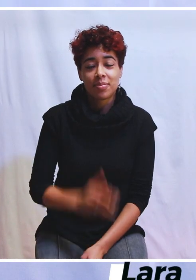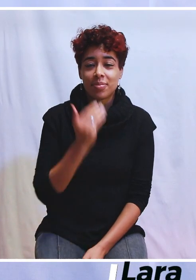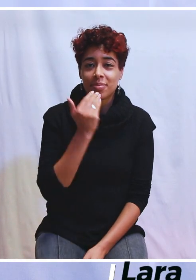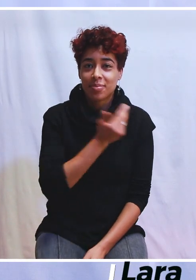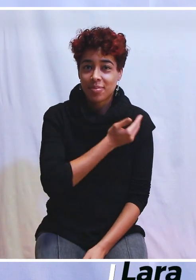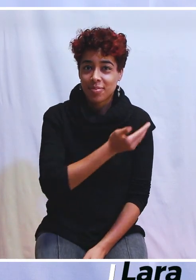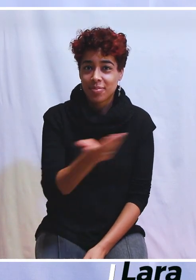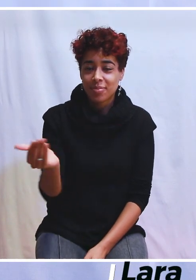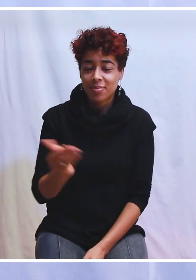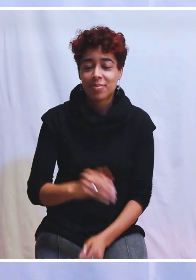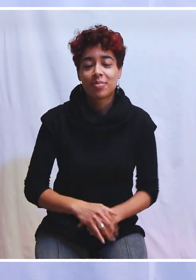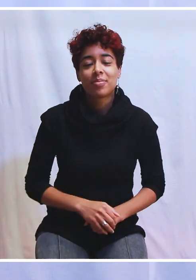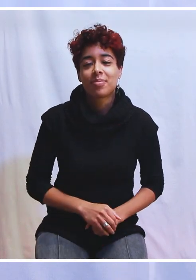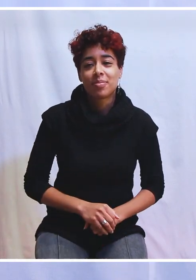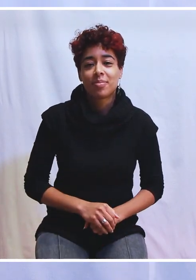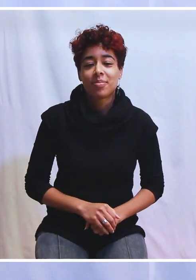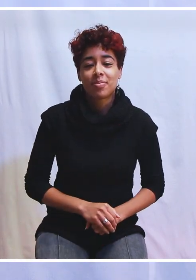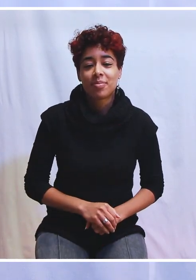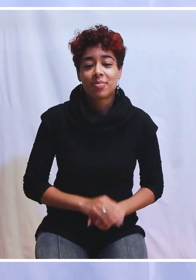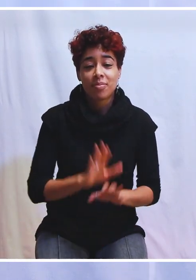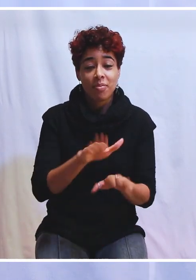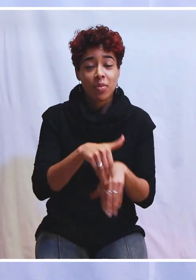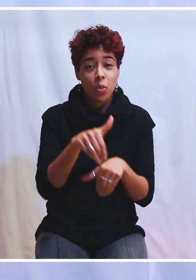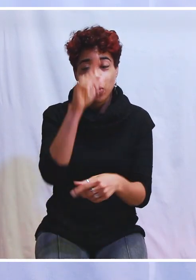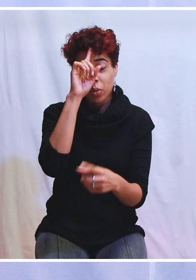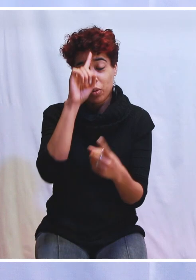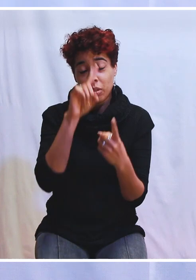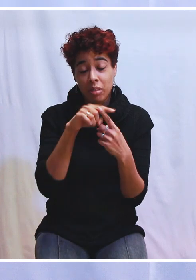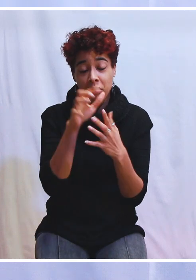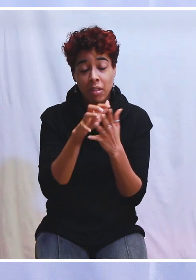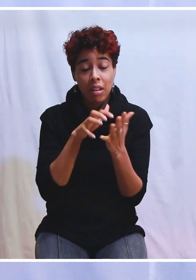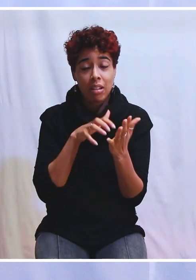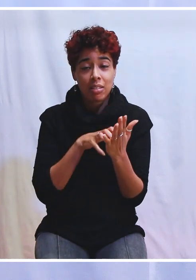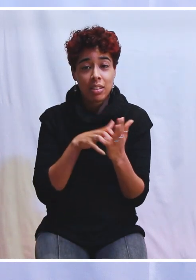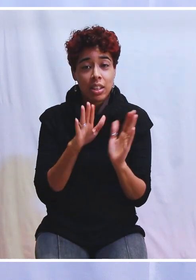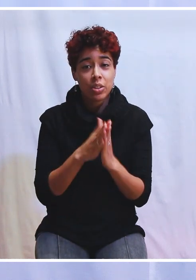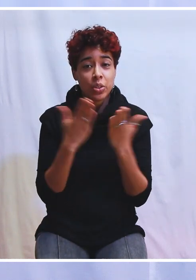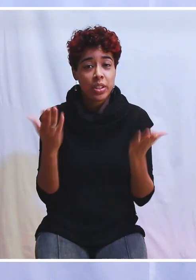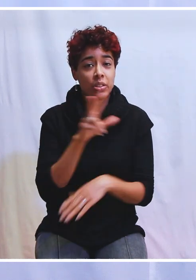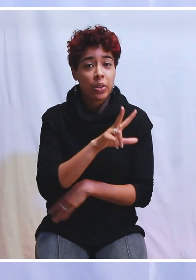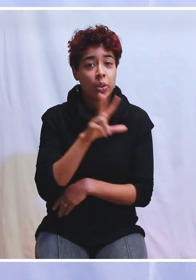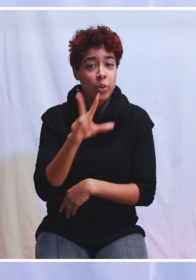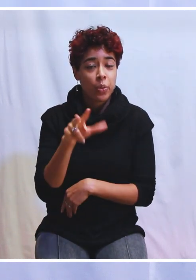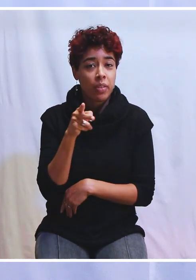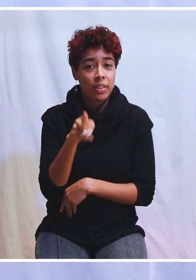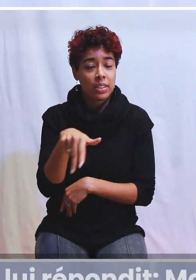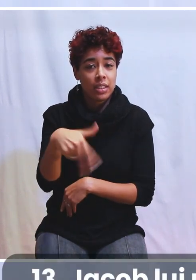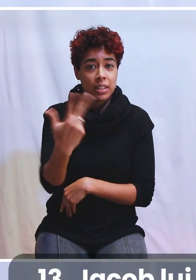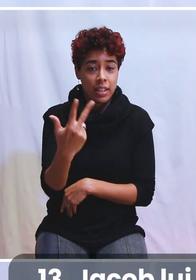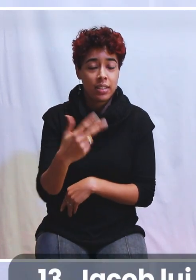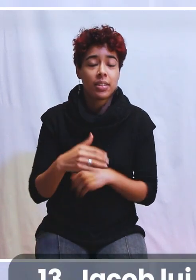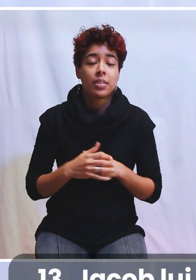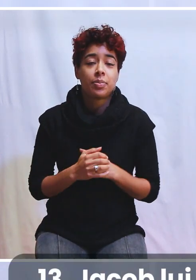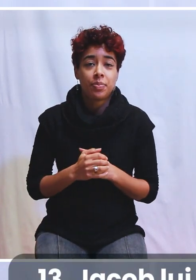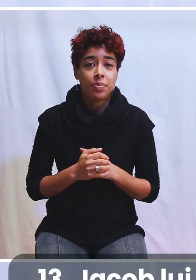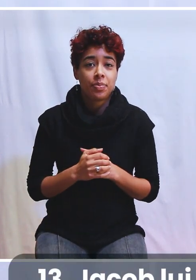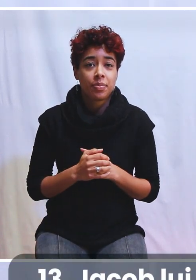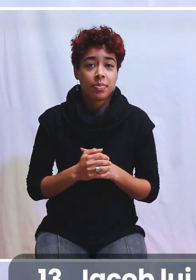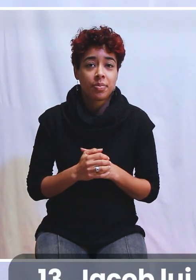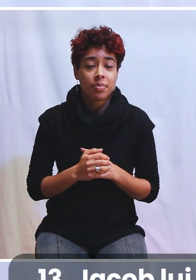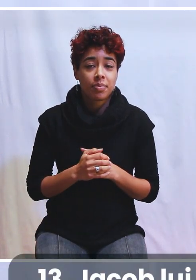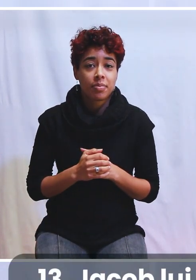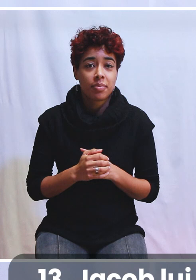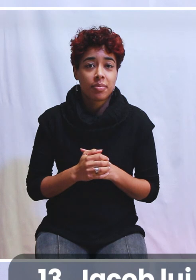Bien, bonjour à tous et à toutes. On continue avec Genèse 33:13, le même texte. Toujours Jacob qui dit à son frère: Mon Seigneur sait que les enfants